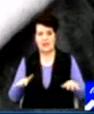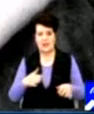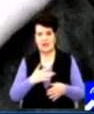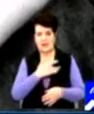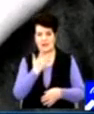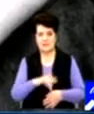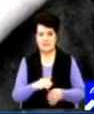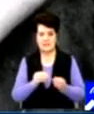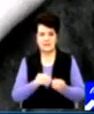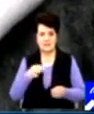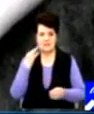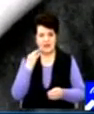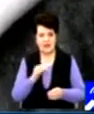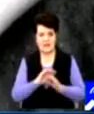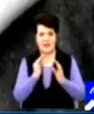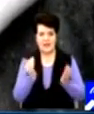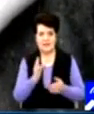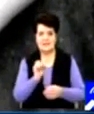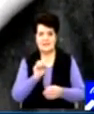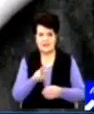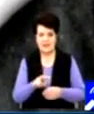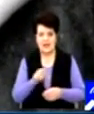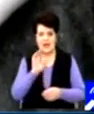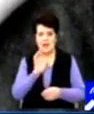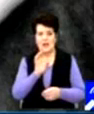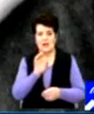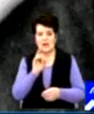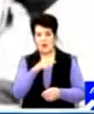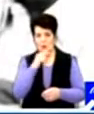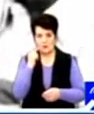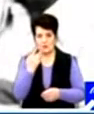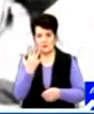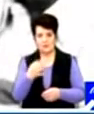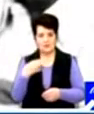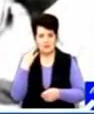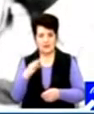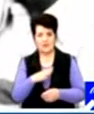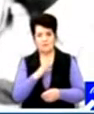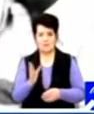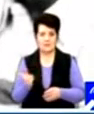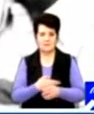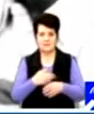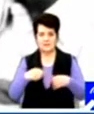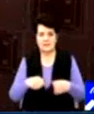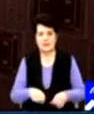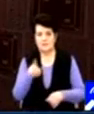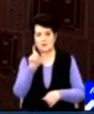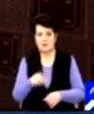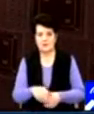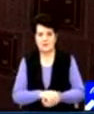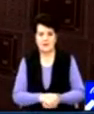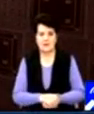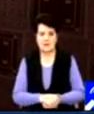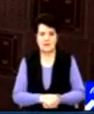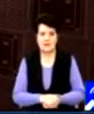sever, 10 ani de exil în Orientul îndepărtat al Rusiei, iar pentru 5 ani au fost lipsiți de drepturi civile. Am sărit